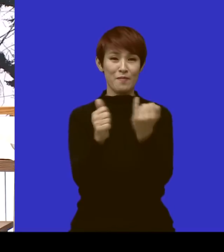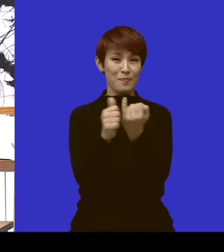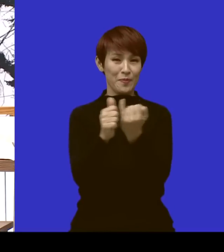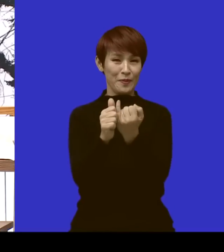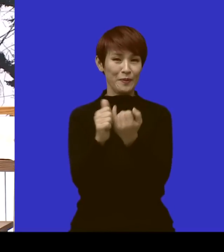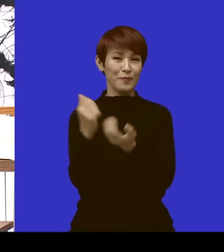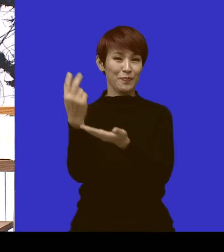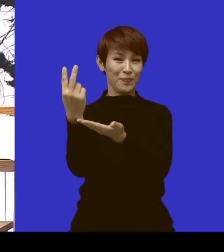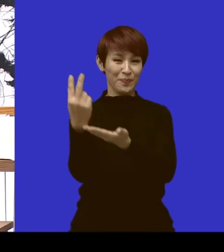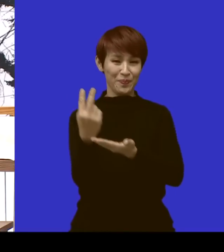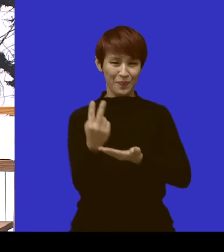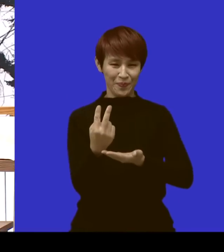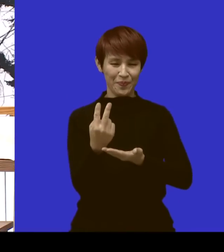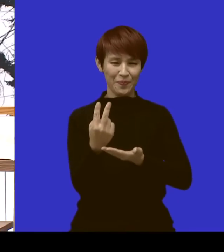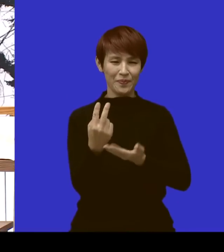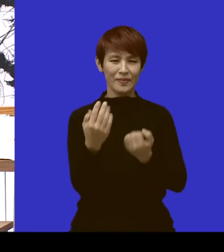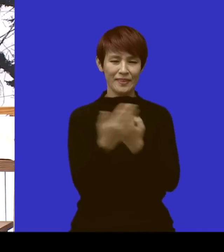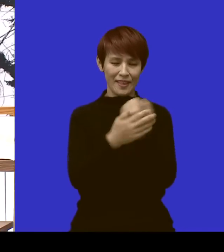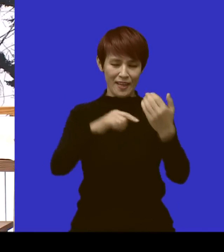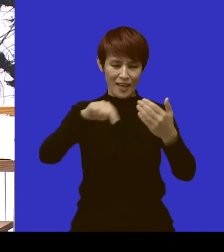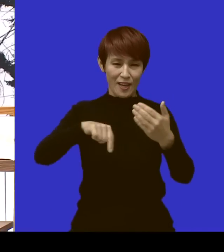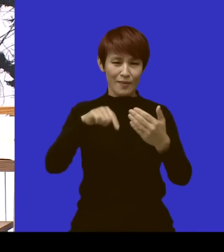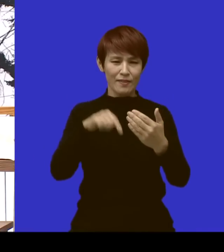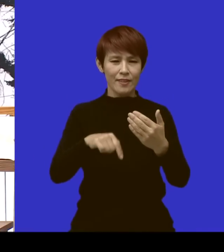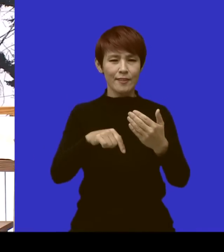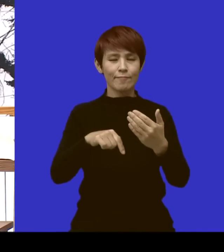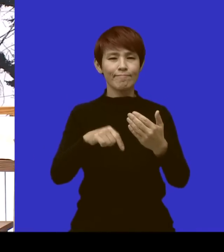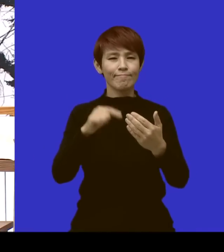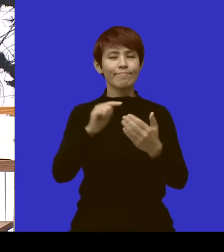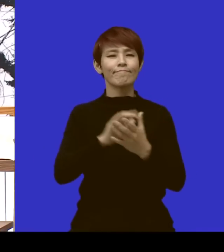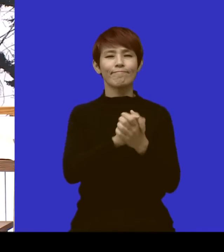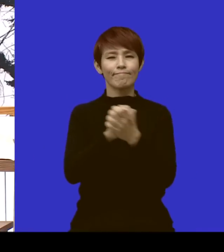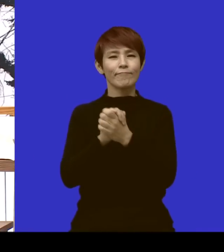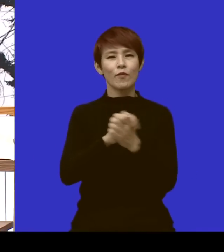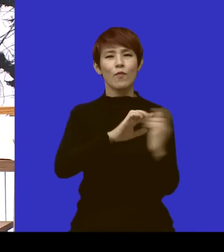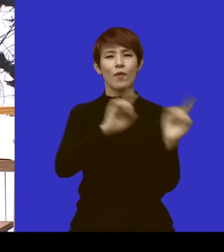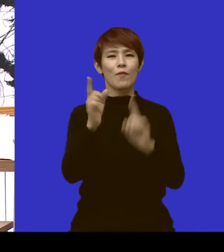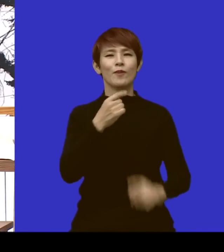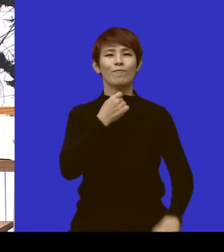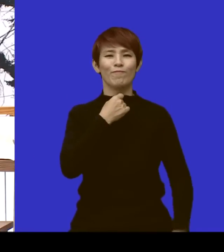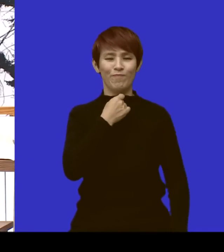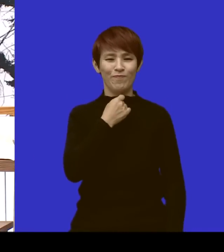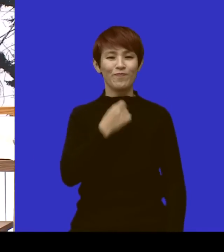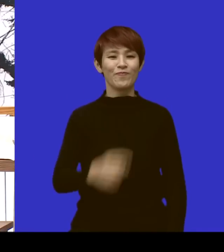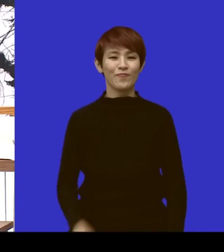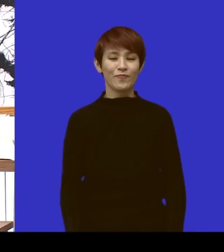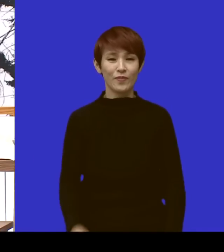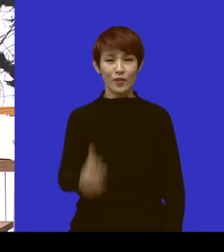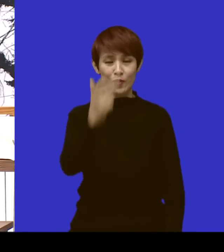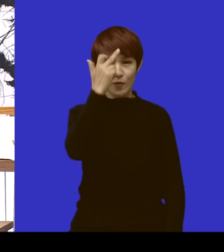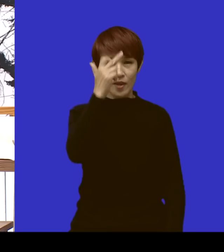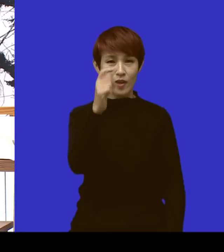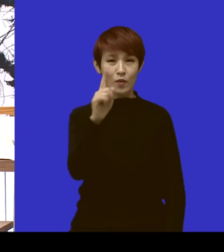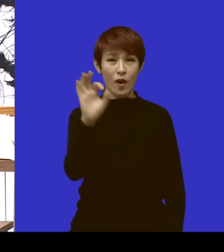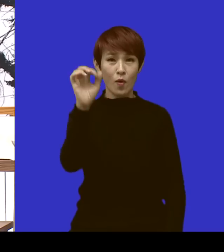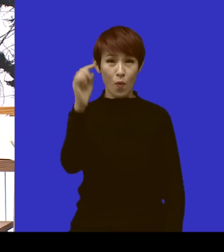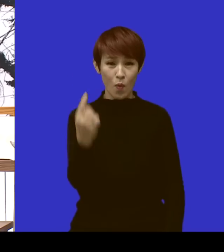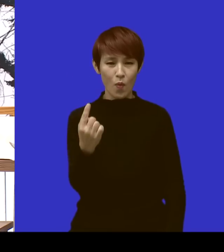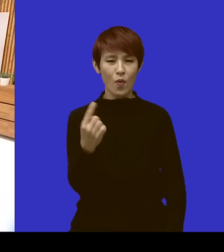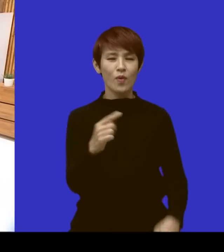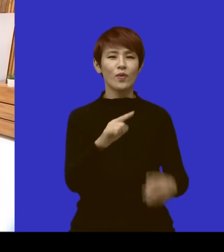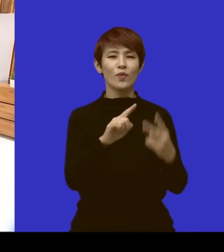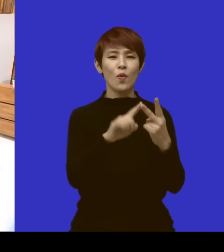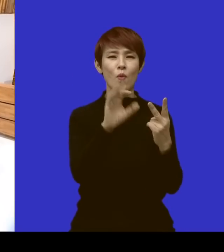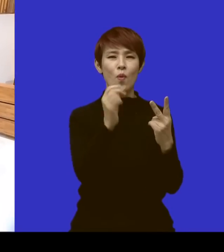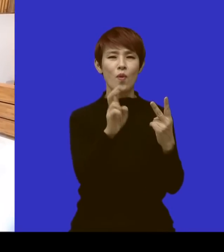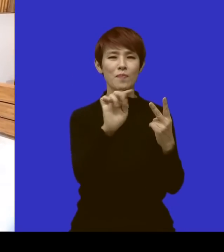모시겠습니다. 가혹한 은혜 가운데 화목한 회복을 소망한다. 예지 아빠 최광옥, 엄마 오민주 집사님을